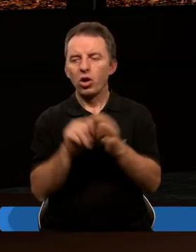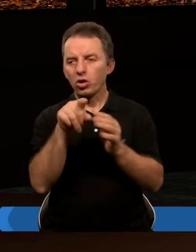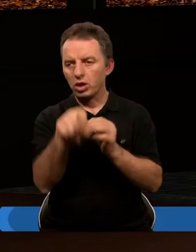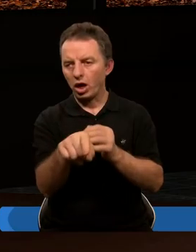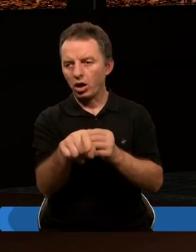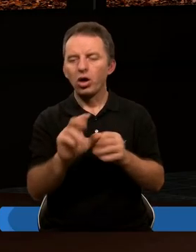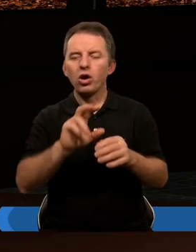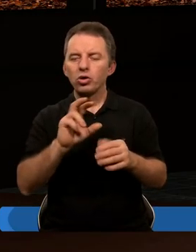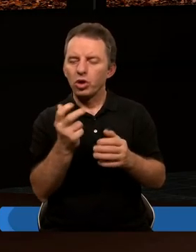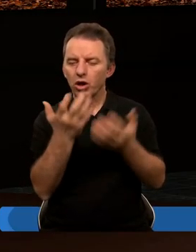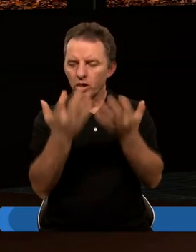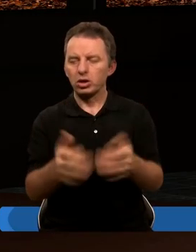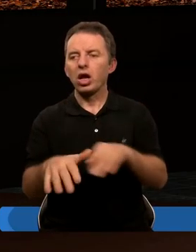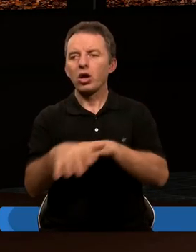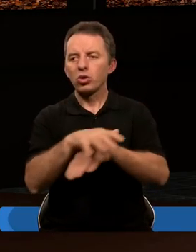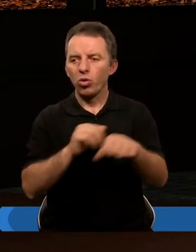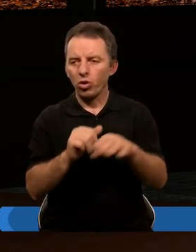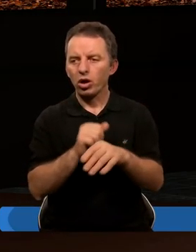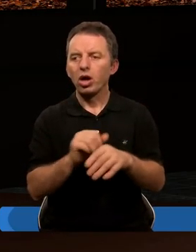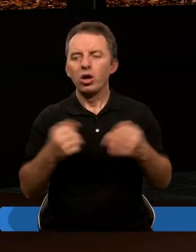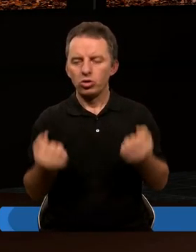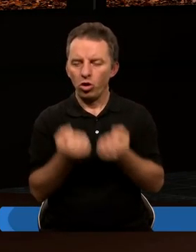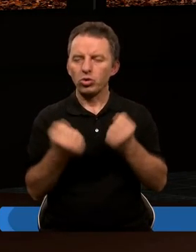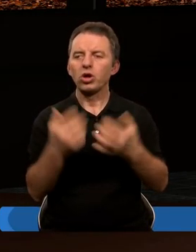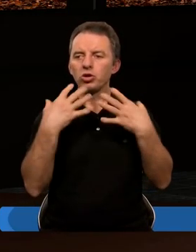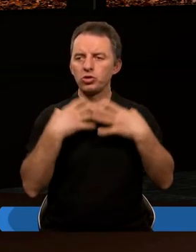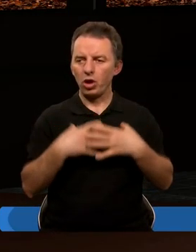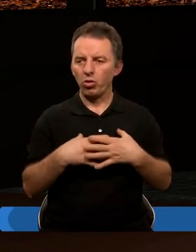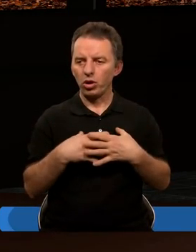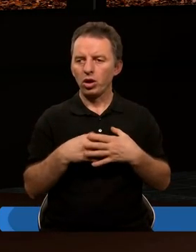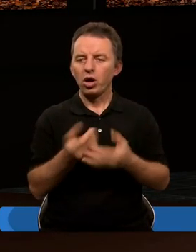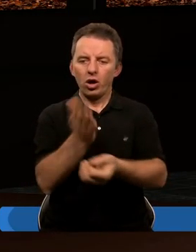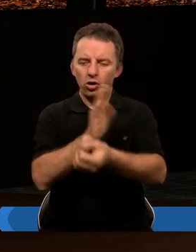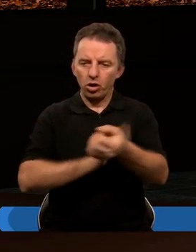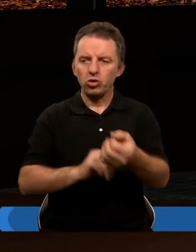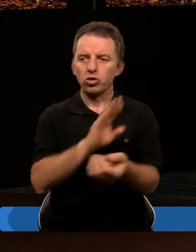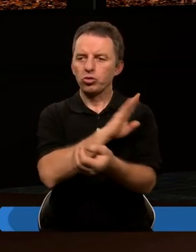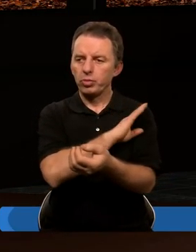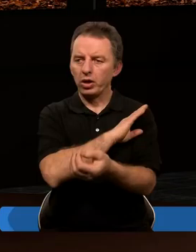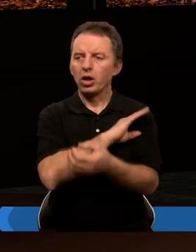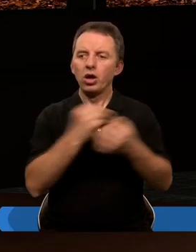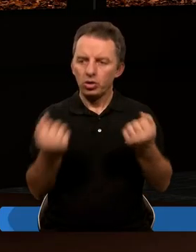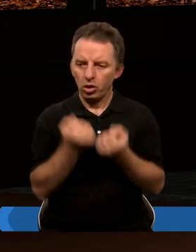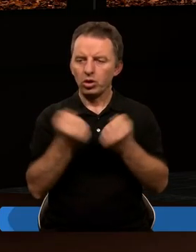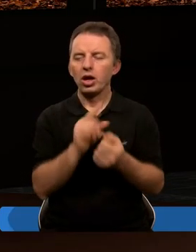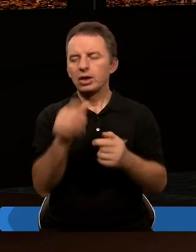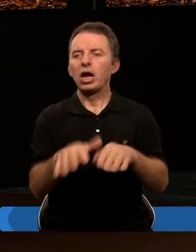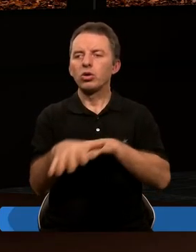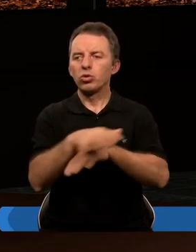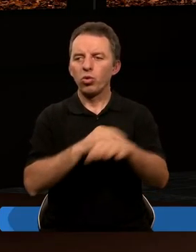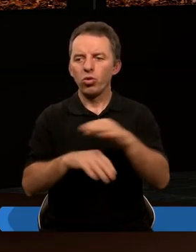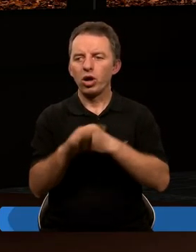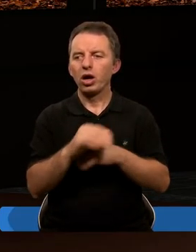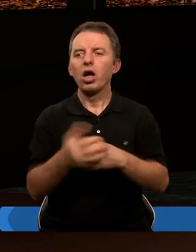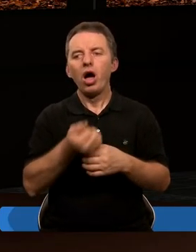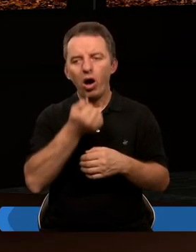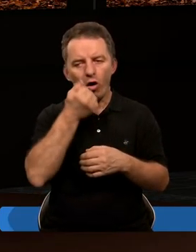tego, czego chce duch. Dążenie ciała rodzi śmierć. Dążenie zaś Ducha